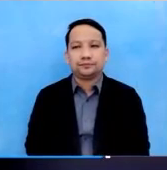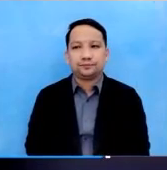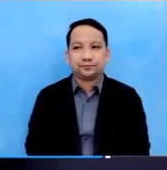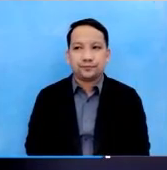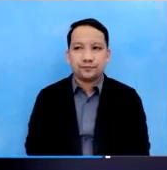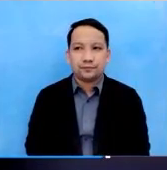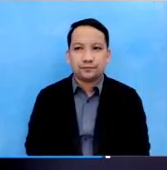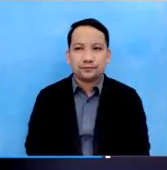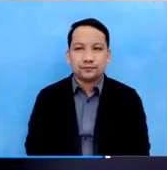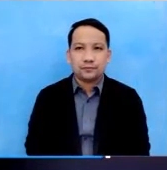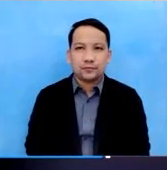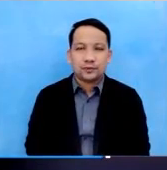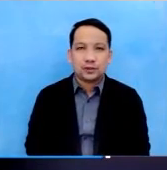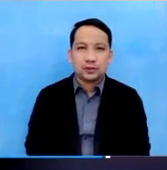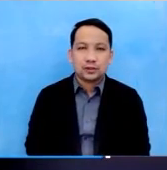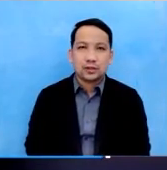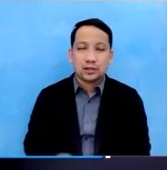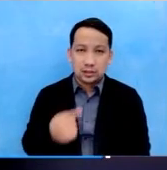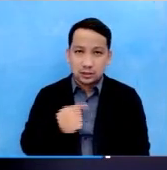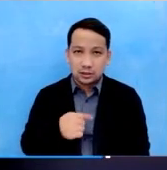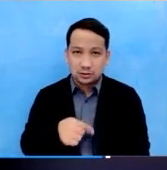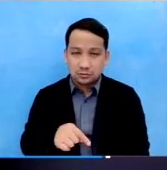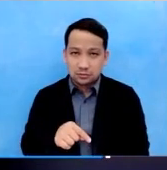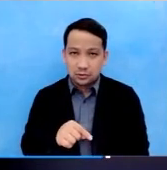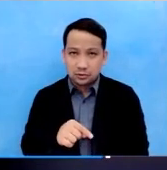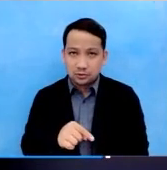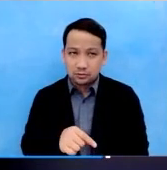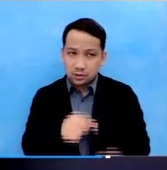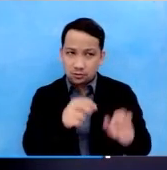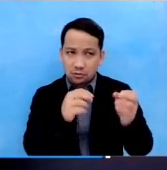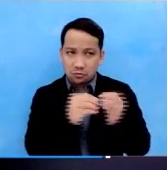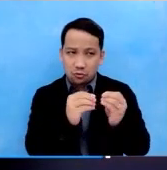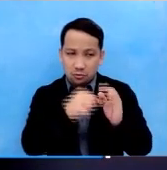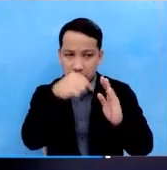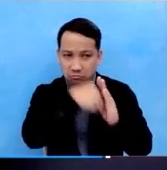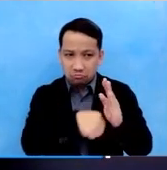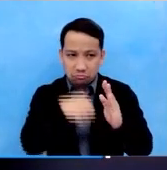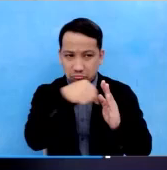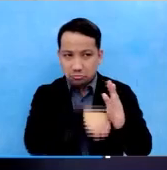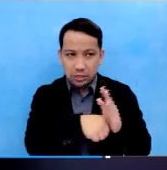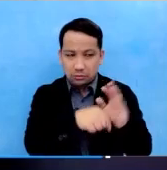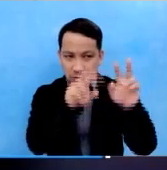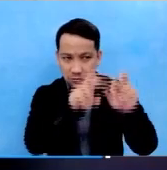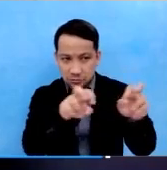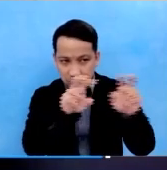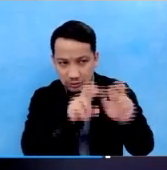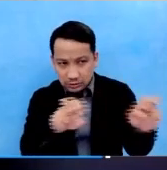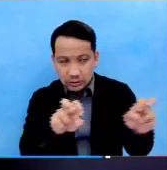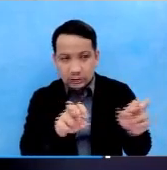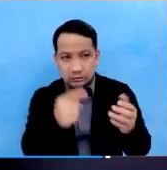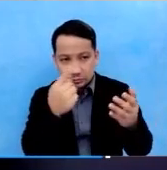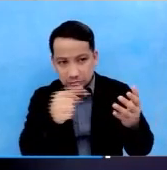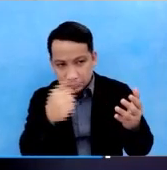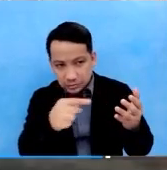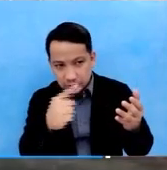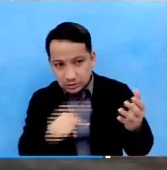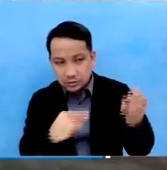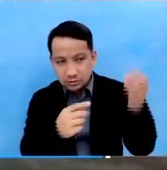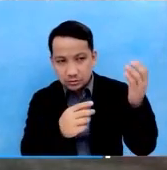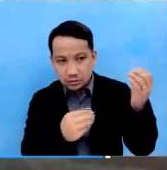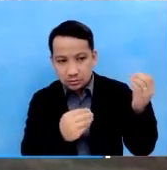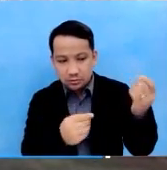Gagawa po kami ng mas malalim na investigasyon para kung ano yung magiging